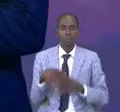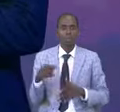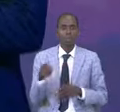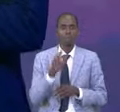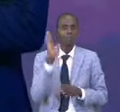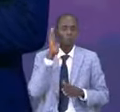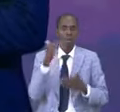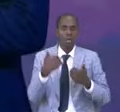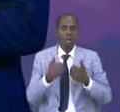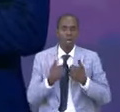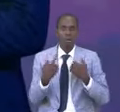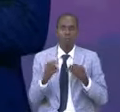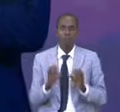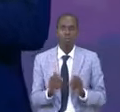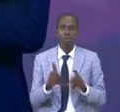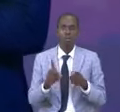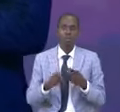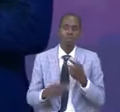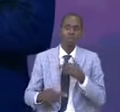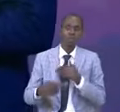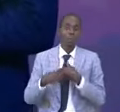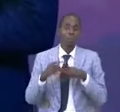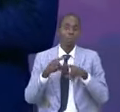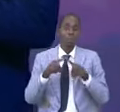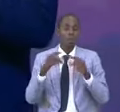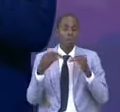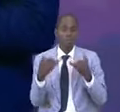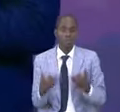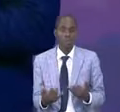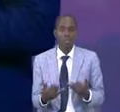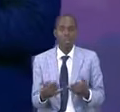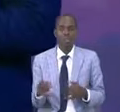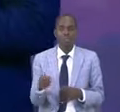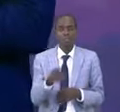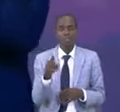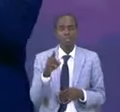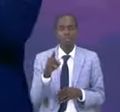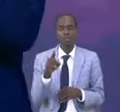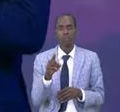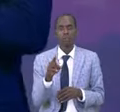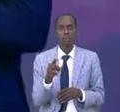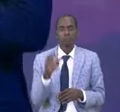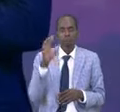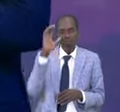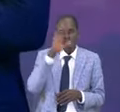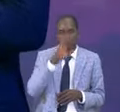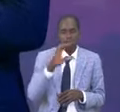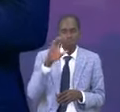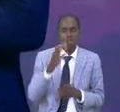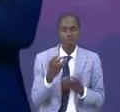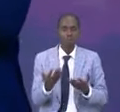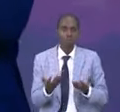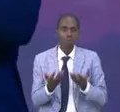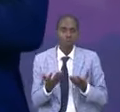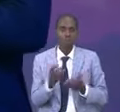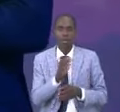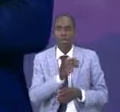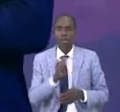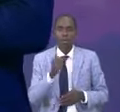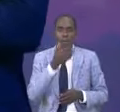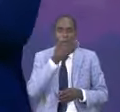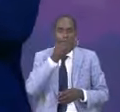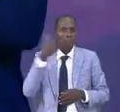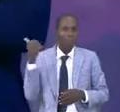ils ont désirent une meilleure c'est à dire une céleste une meilleure